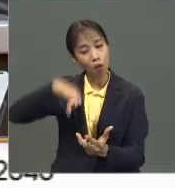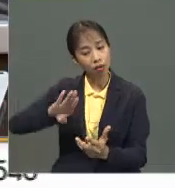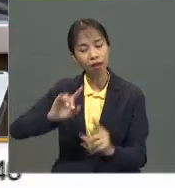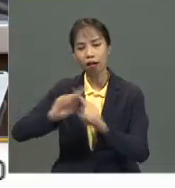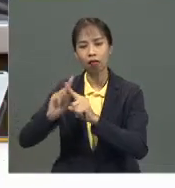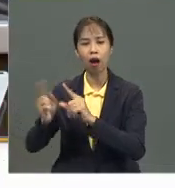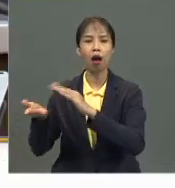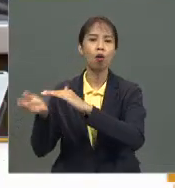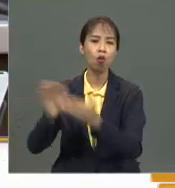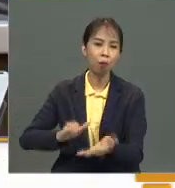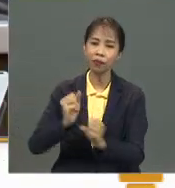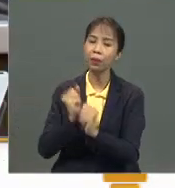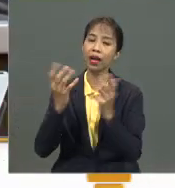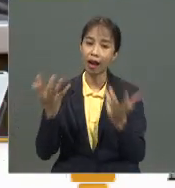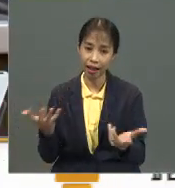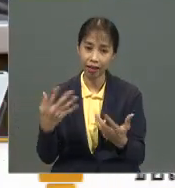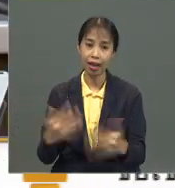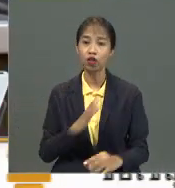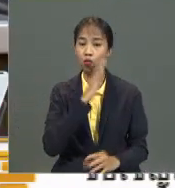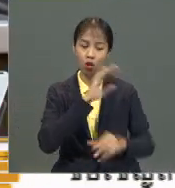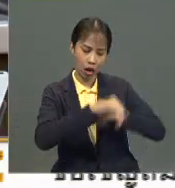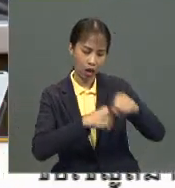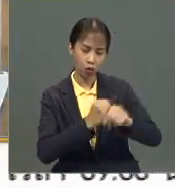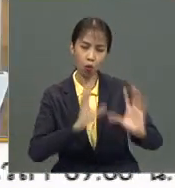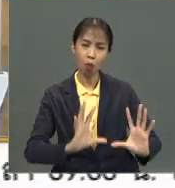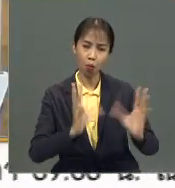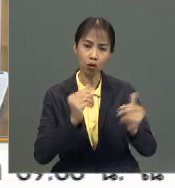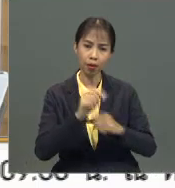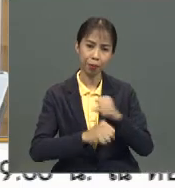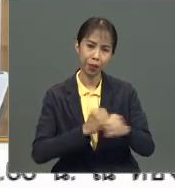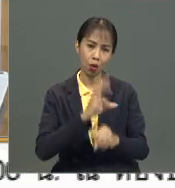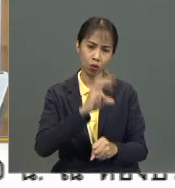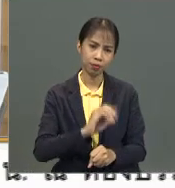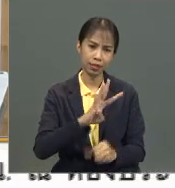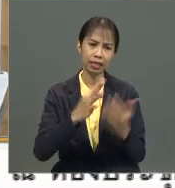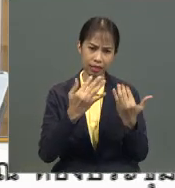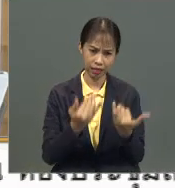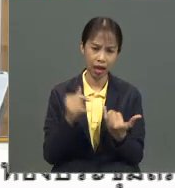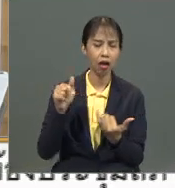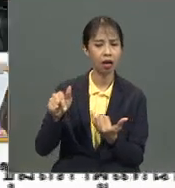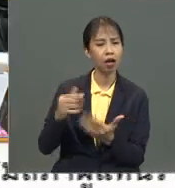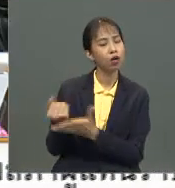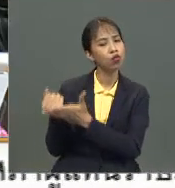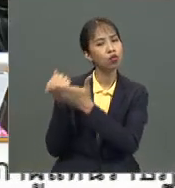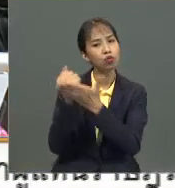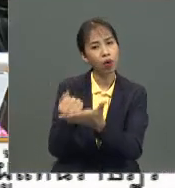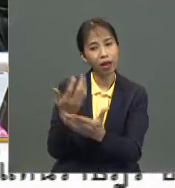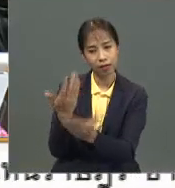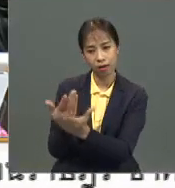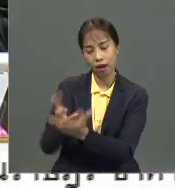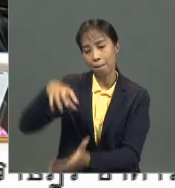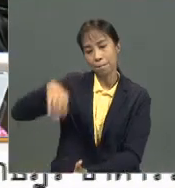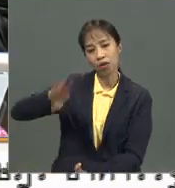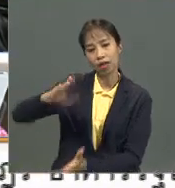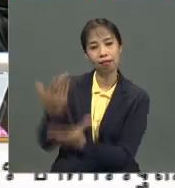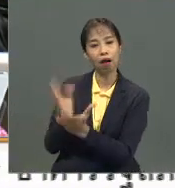อายุลงงบประมาณปี2564จะสามารถรับมือกับผลกระทบจากสถาบันการเงินที่ให้กู้